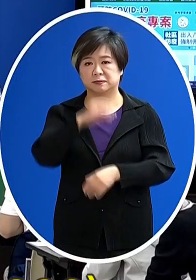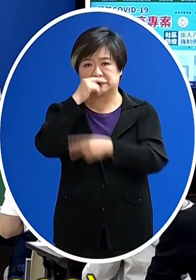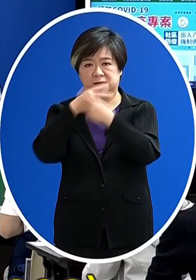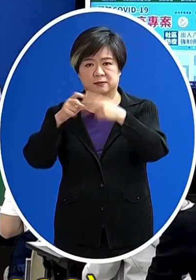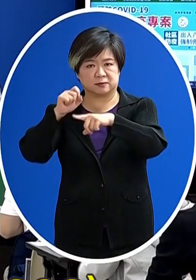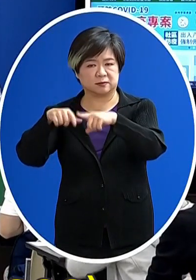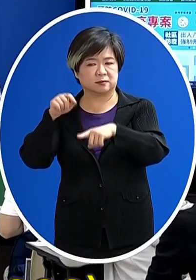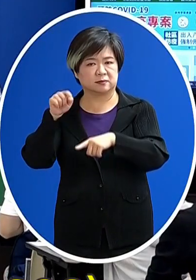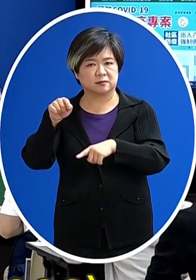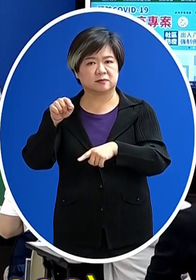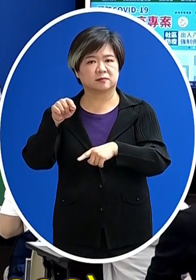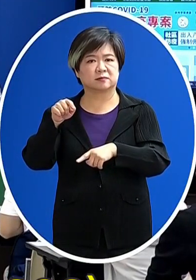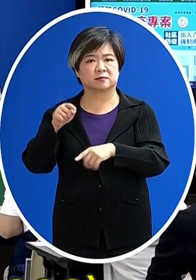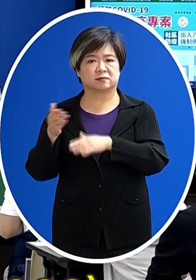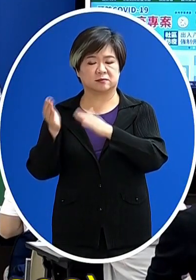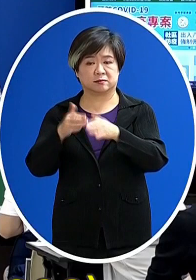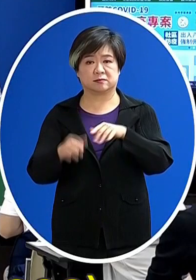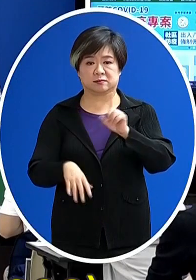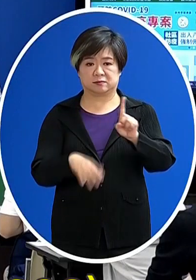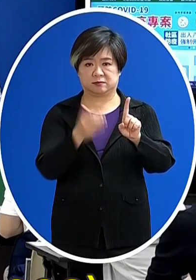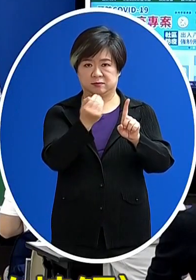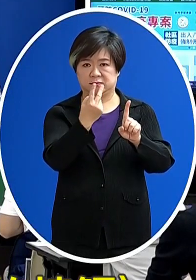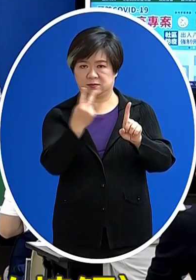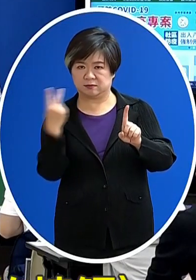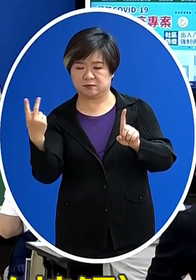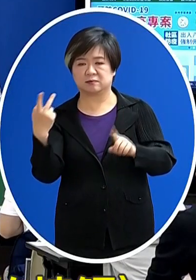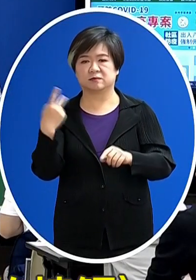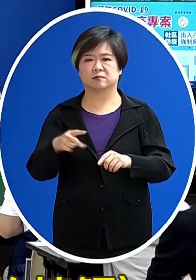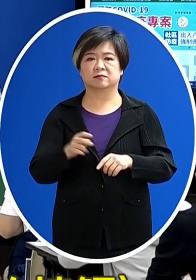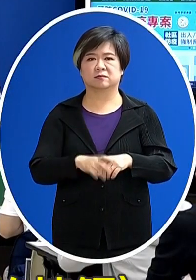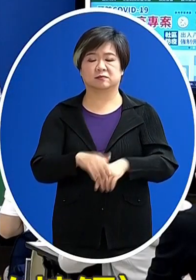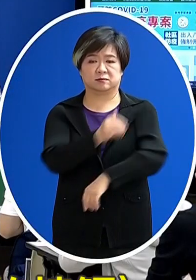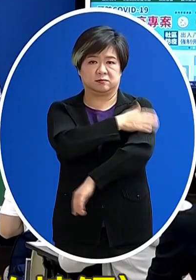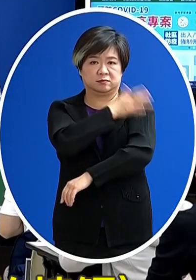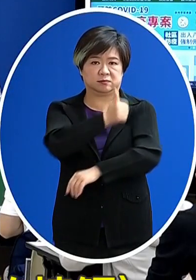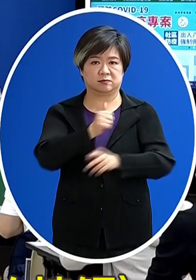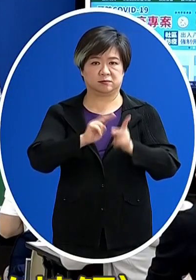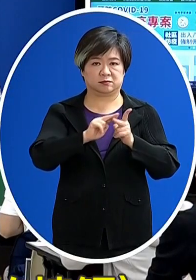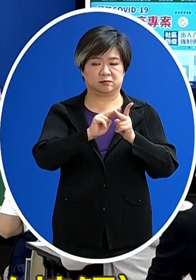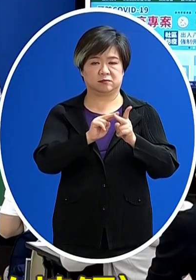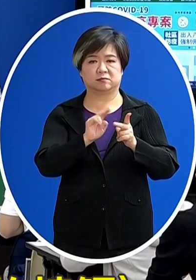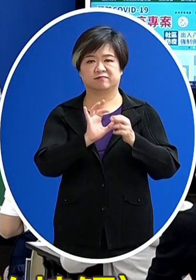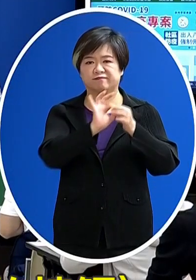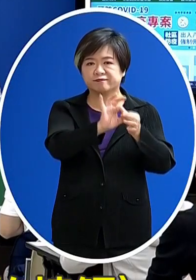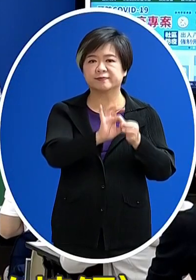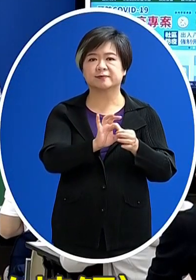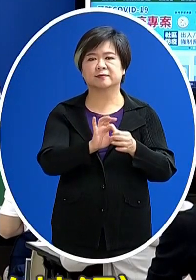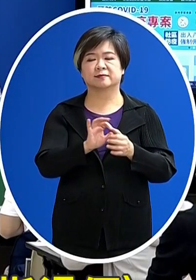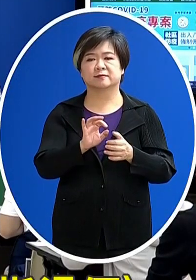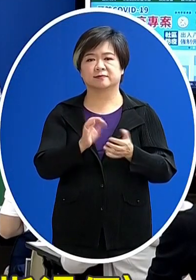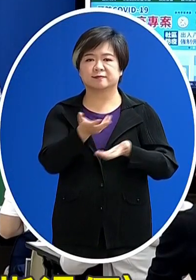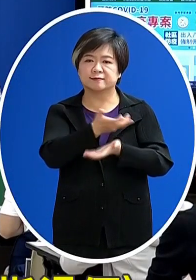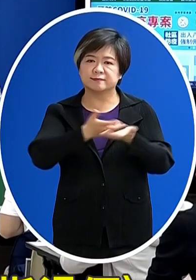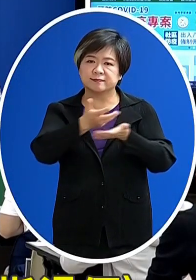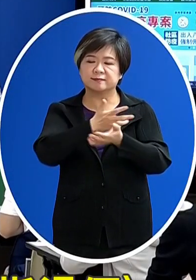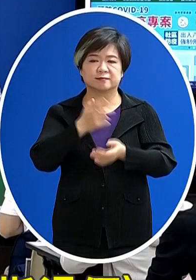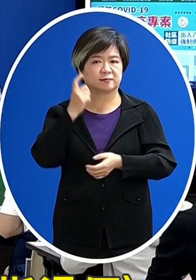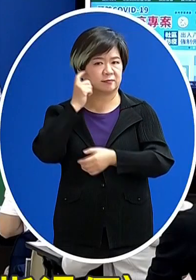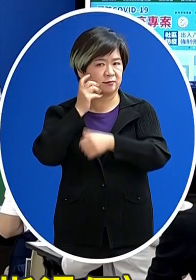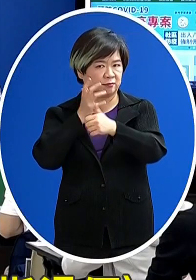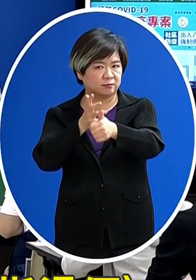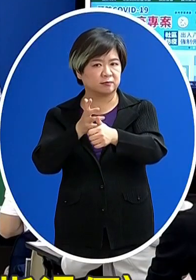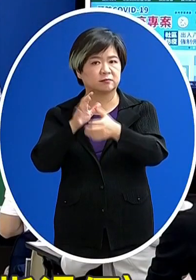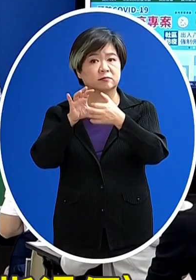边是有透过1922还有部长信箱这边来做主动的接触，那是想要问一下说，所